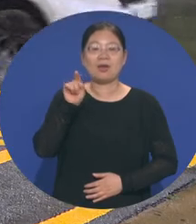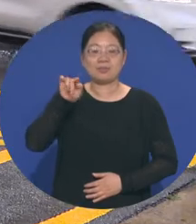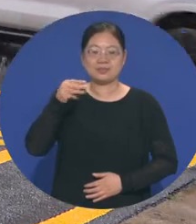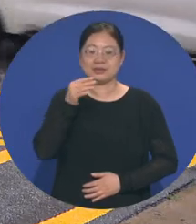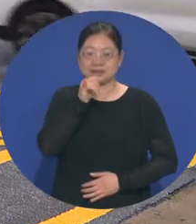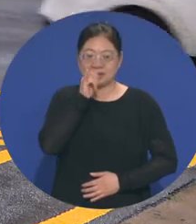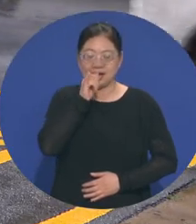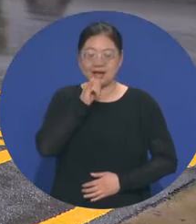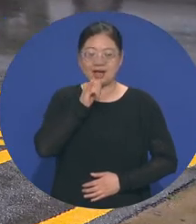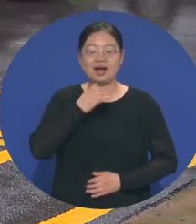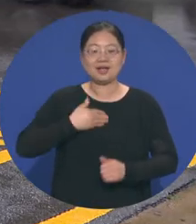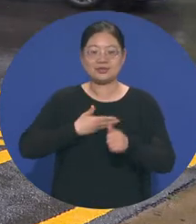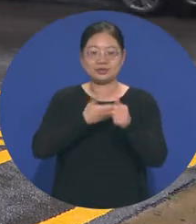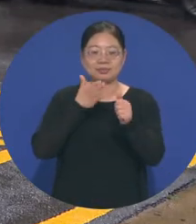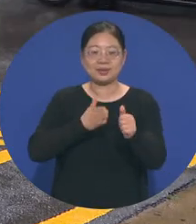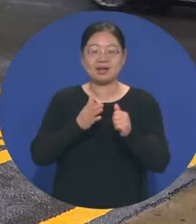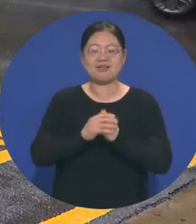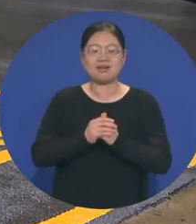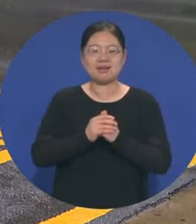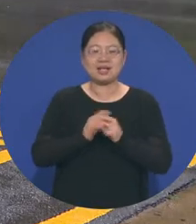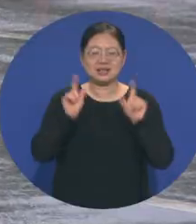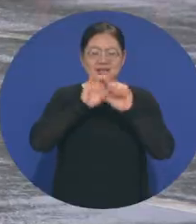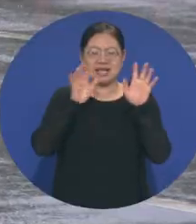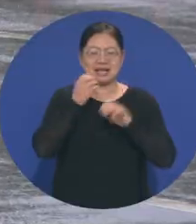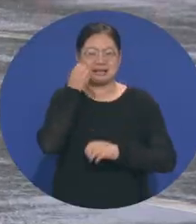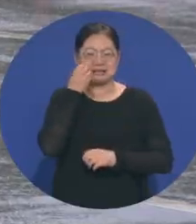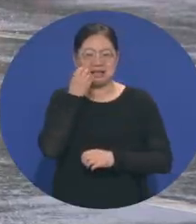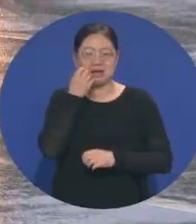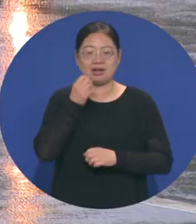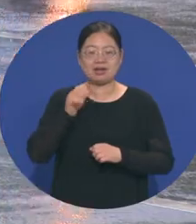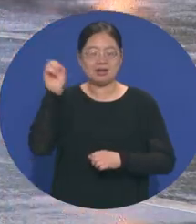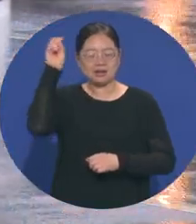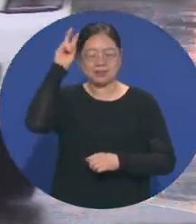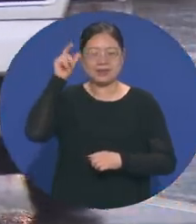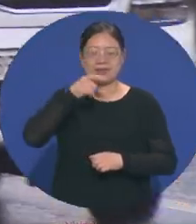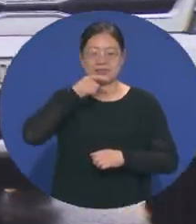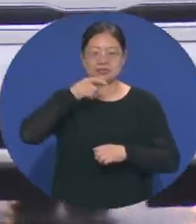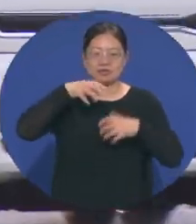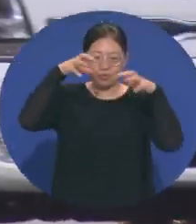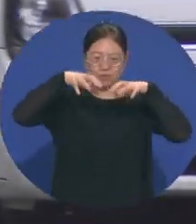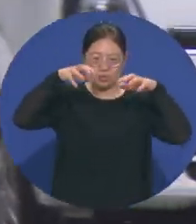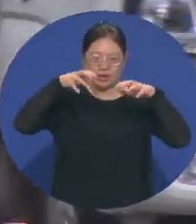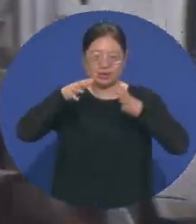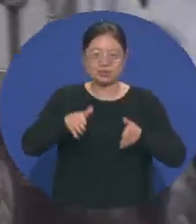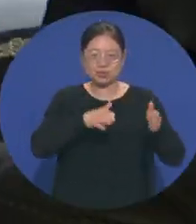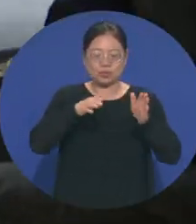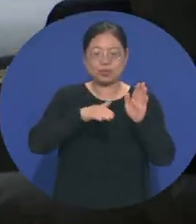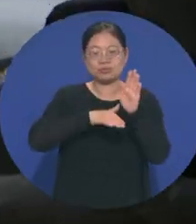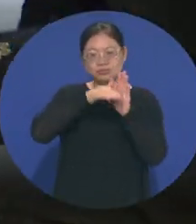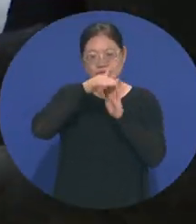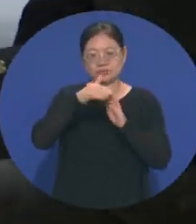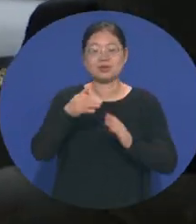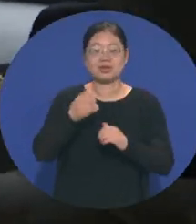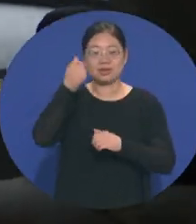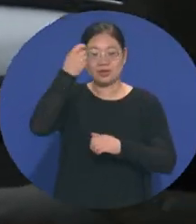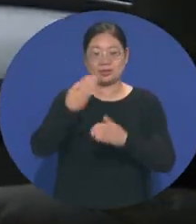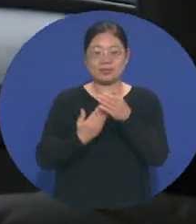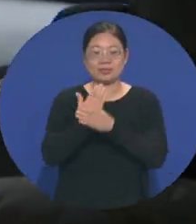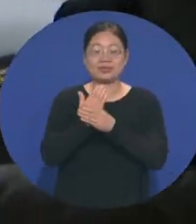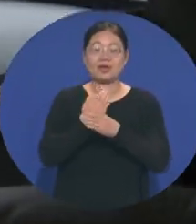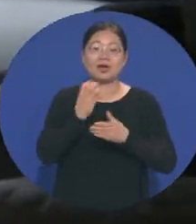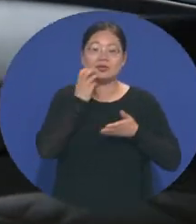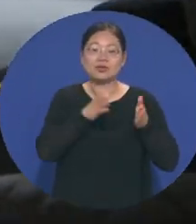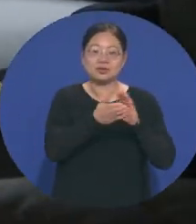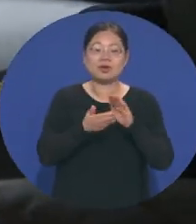두시 갈수록 심해지는 이상기후에 갑작스러운 폭으로 인한 도로 침수가 빈번한 상황 이럴 때를